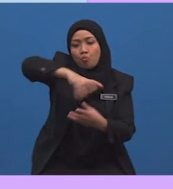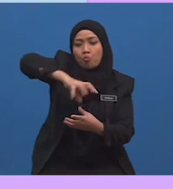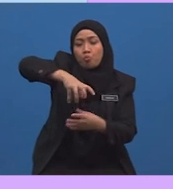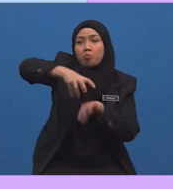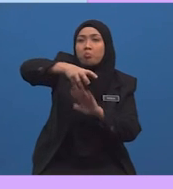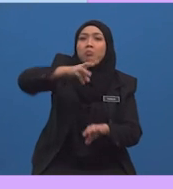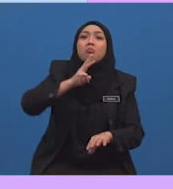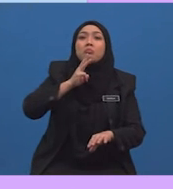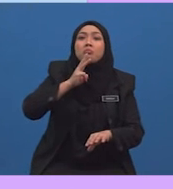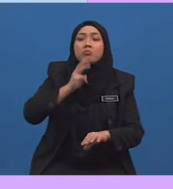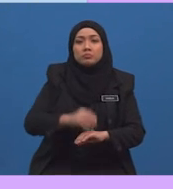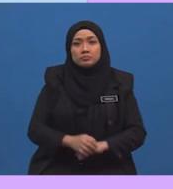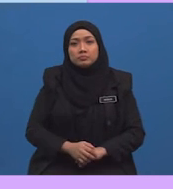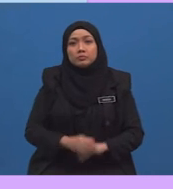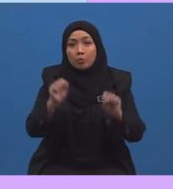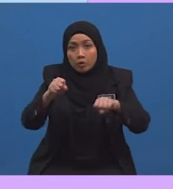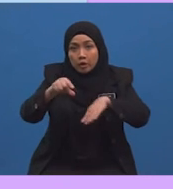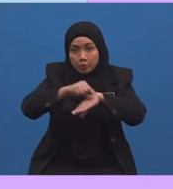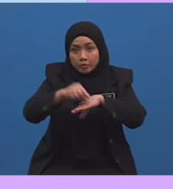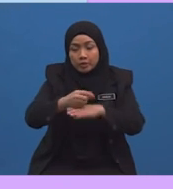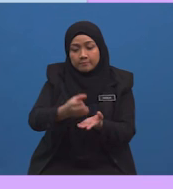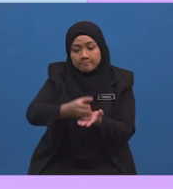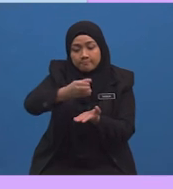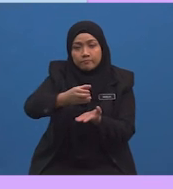Kita boleh guna gelas air semasa menggosok gigi.